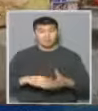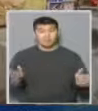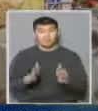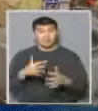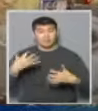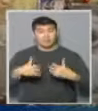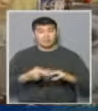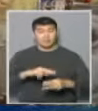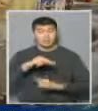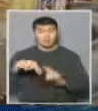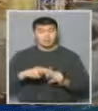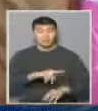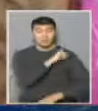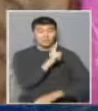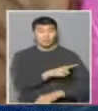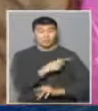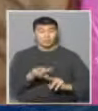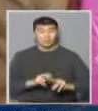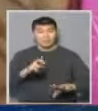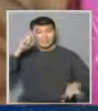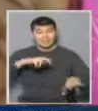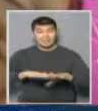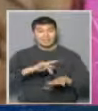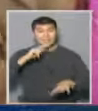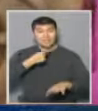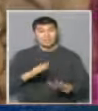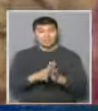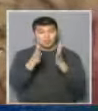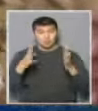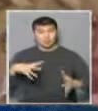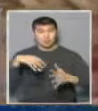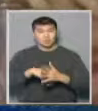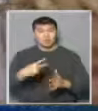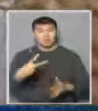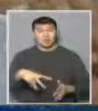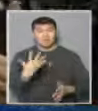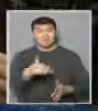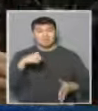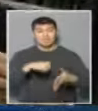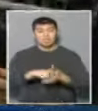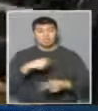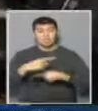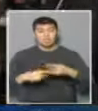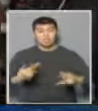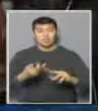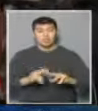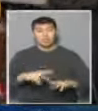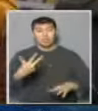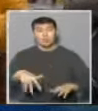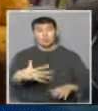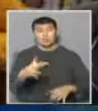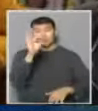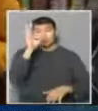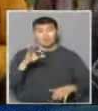орта бизнестің рөлін күшейту және оның ел экономикасындағы үлесін 2025 жылға қарай кем дегенде